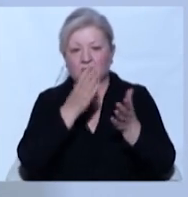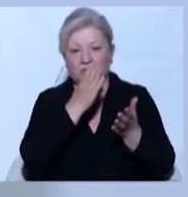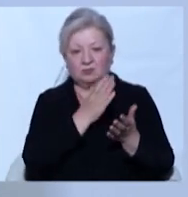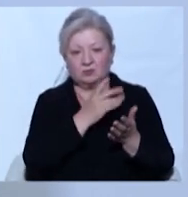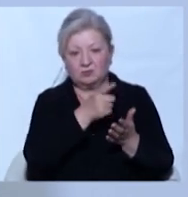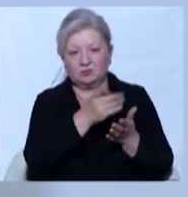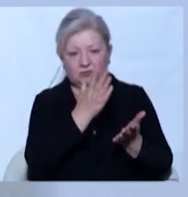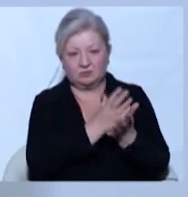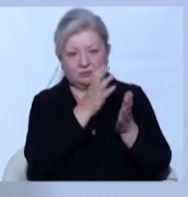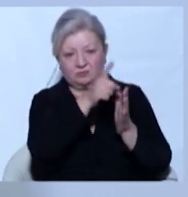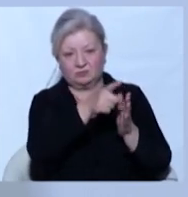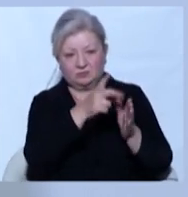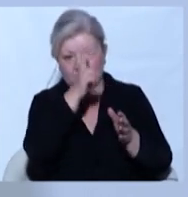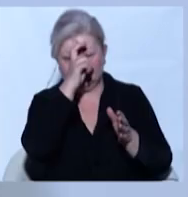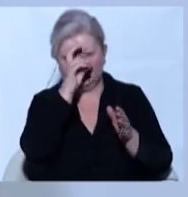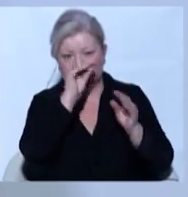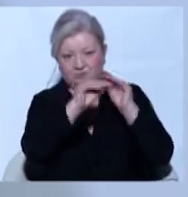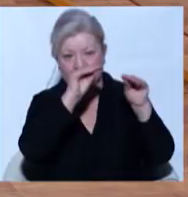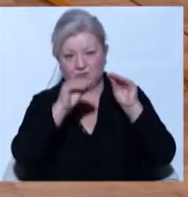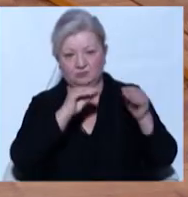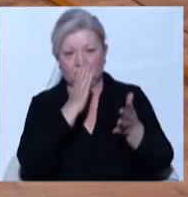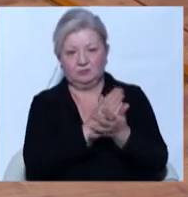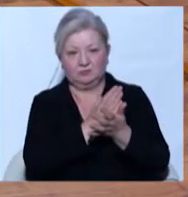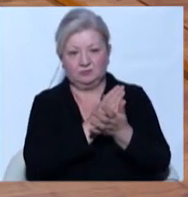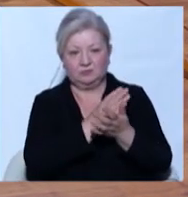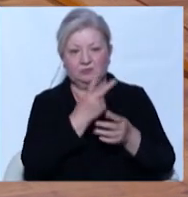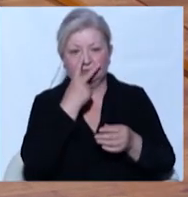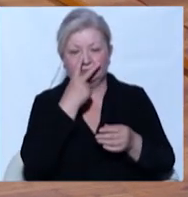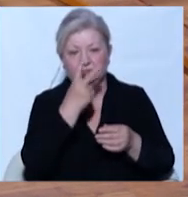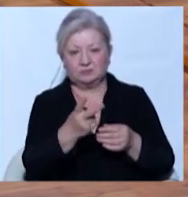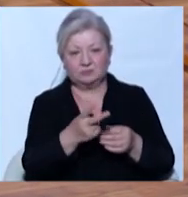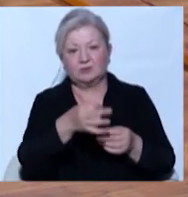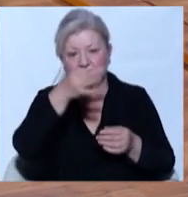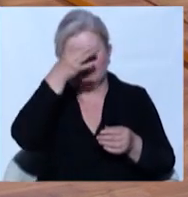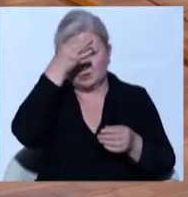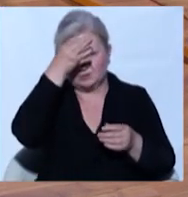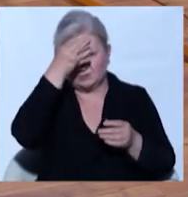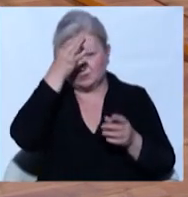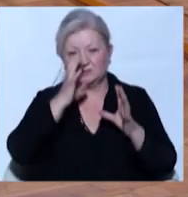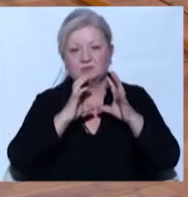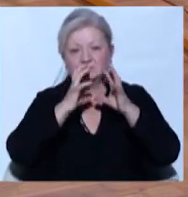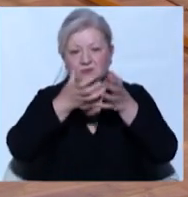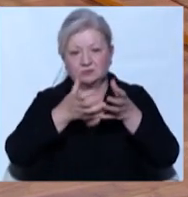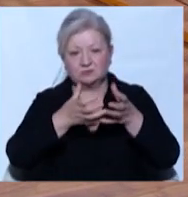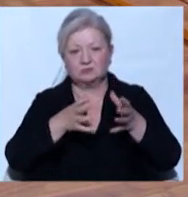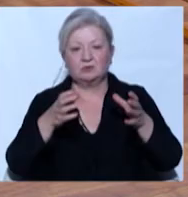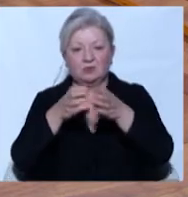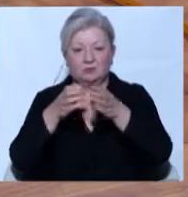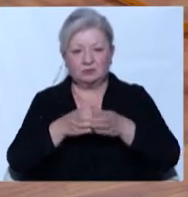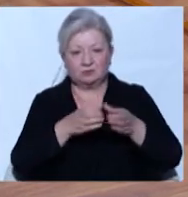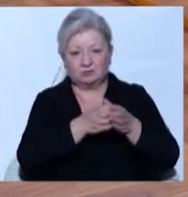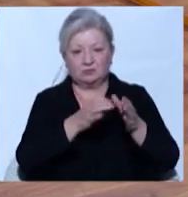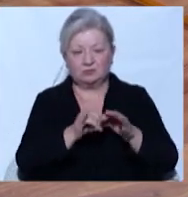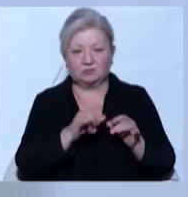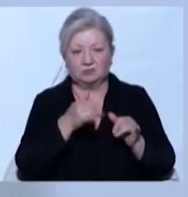ორგანიზაციების წევრი ქვეყნებია მონიშნული მოცემულ კონტროლ რუკებზე და გავიხსენოთ საერთაშორისო ორგანიზაციები. და მე